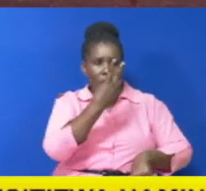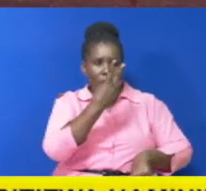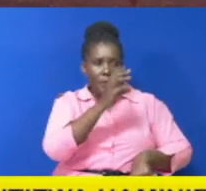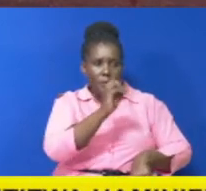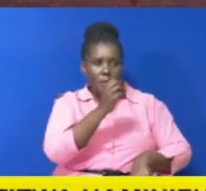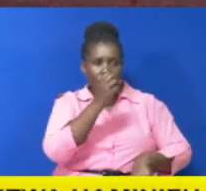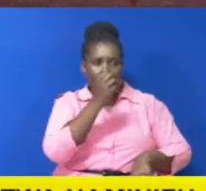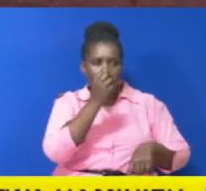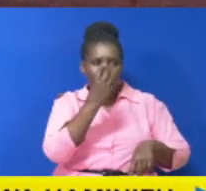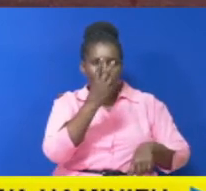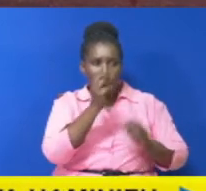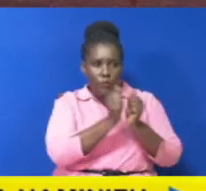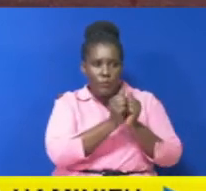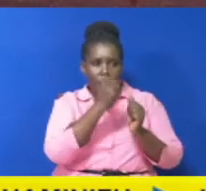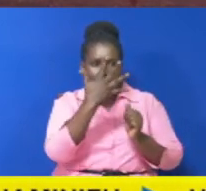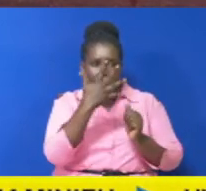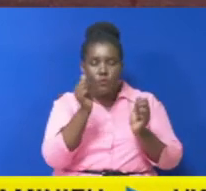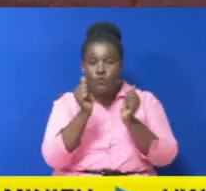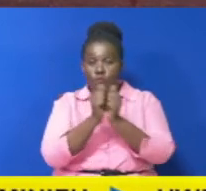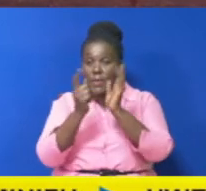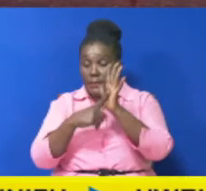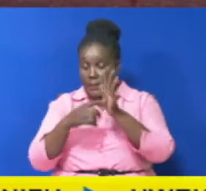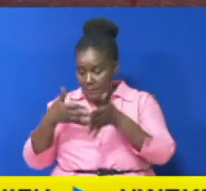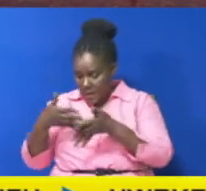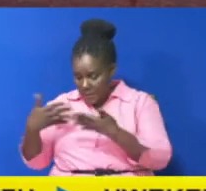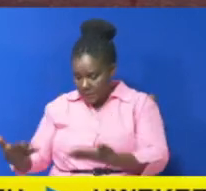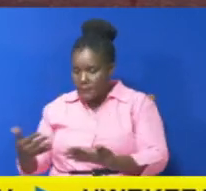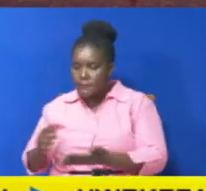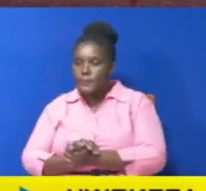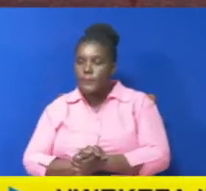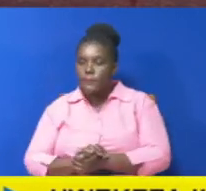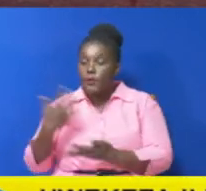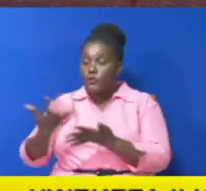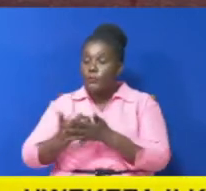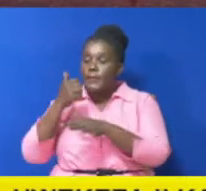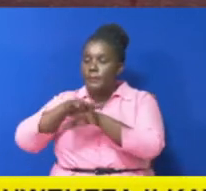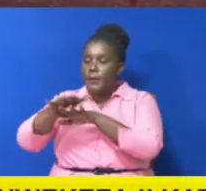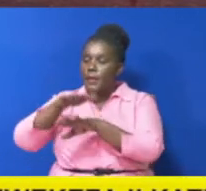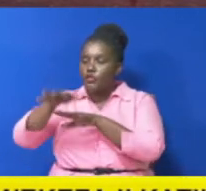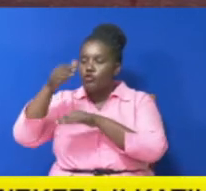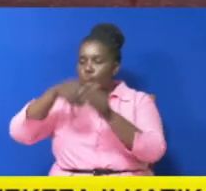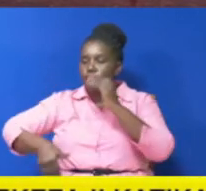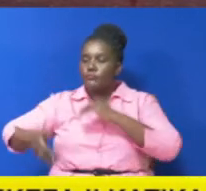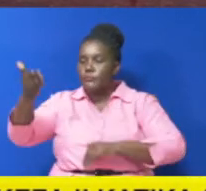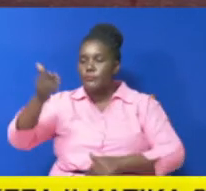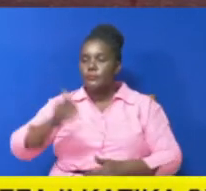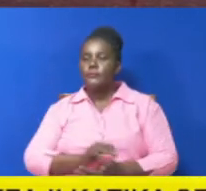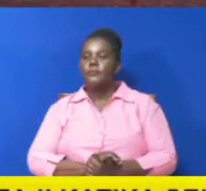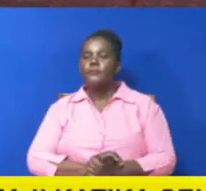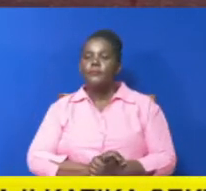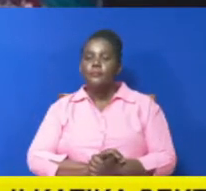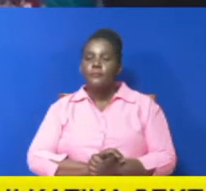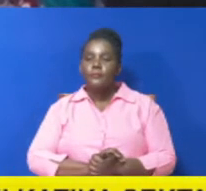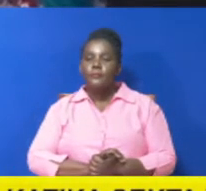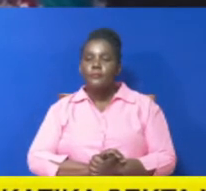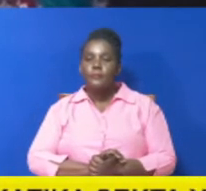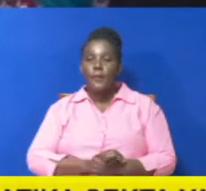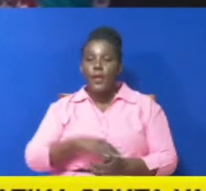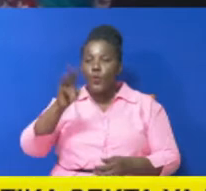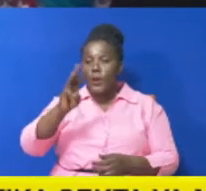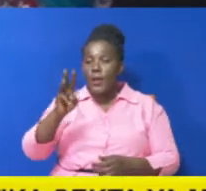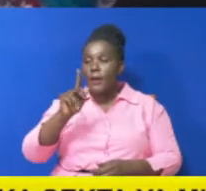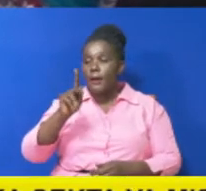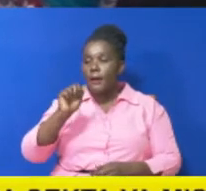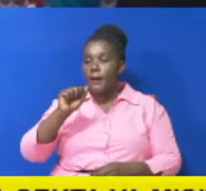2015, 2016 hadi sasa. Taarifa zaidi na mwandishi wetu Charles Mubea kutoka mkoani Kagera. Halmashauri ya